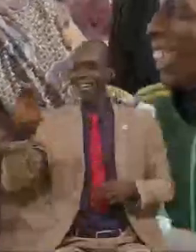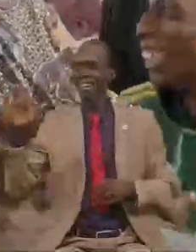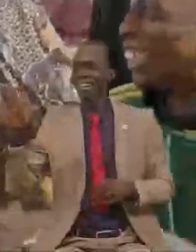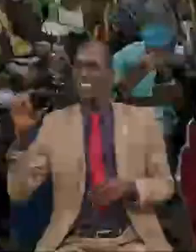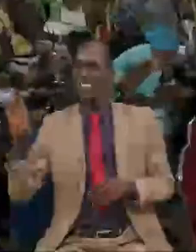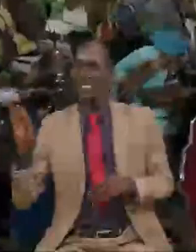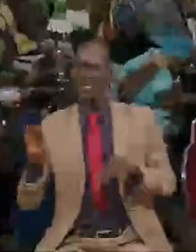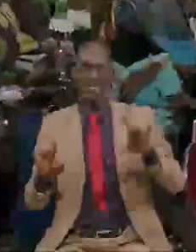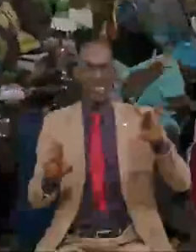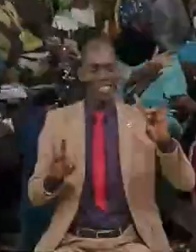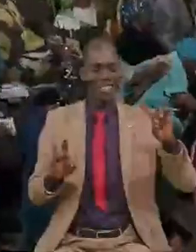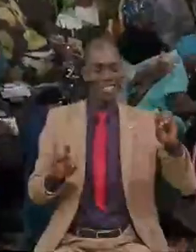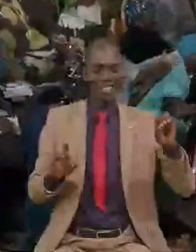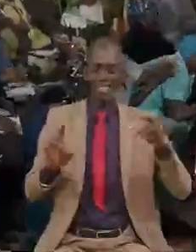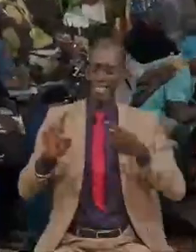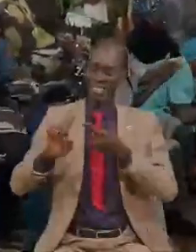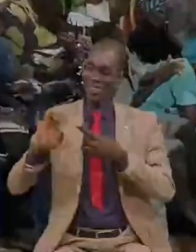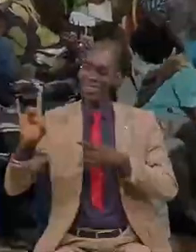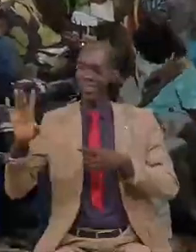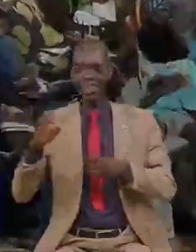Entre 80 et 85 ans.